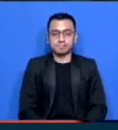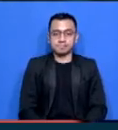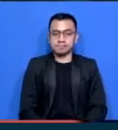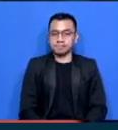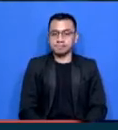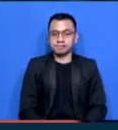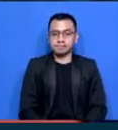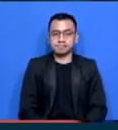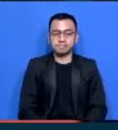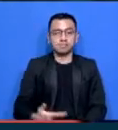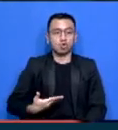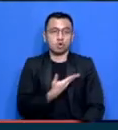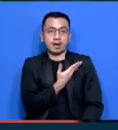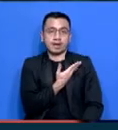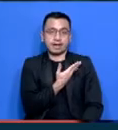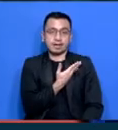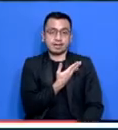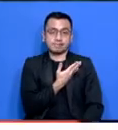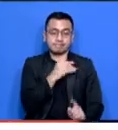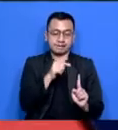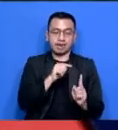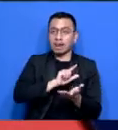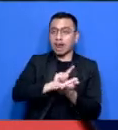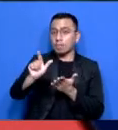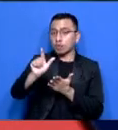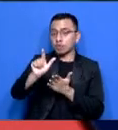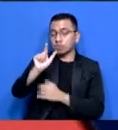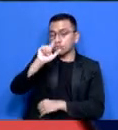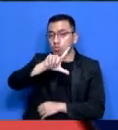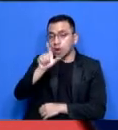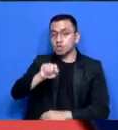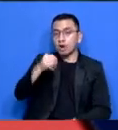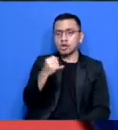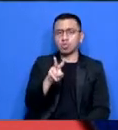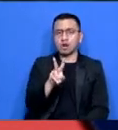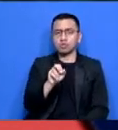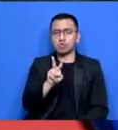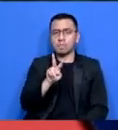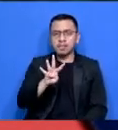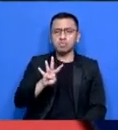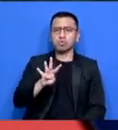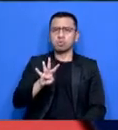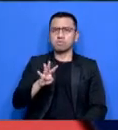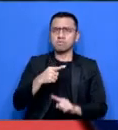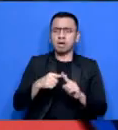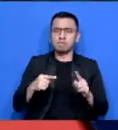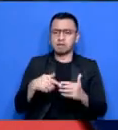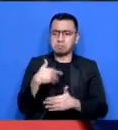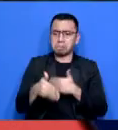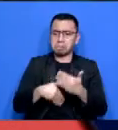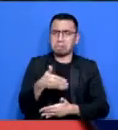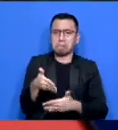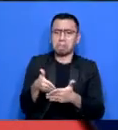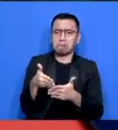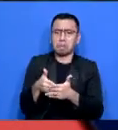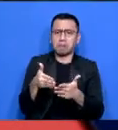e korban ini kan sebenarnya melapar pada Januari 2024 tapi apa yang menyebabkan kasus ini Akhirnya bisa dikatakan berjalan begitu lama karena ini sudah